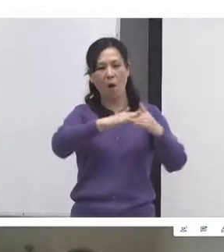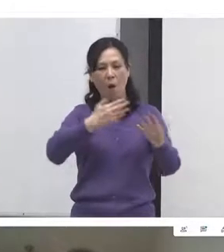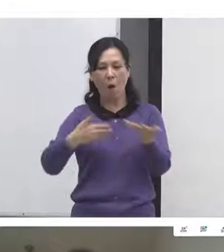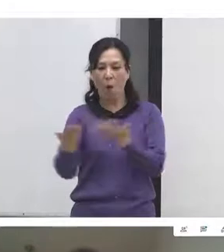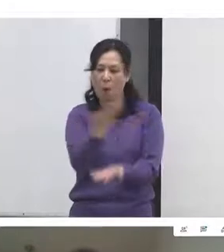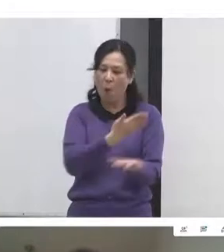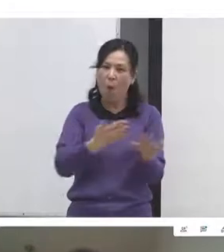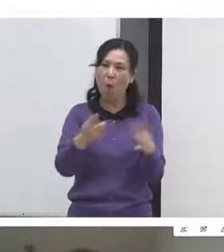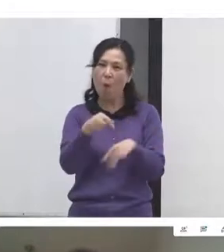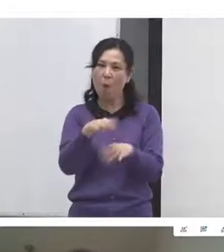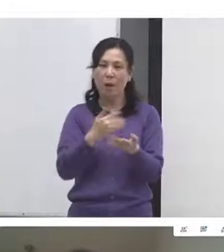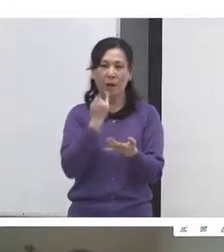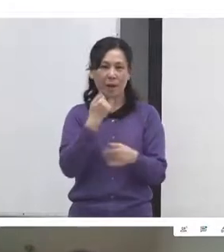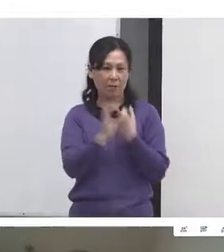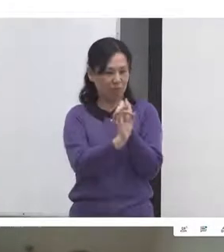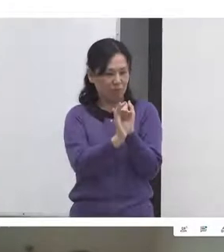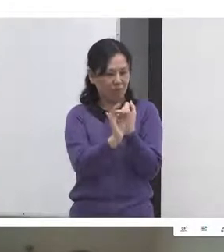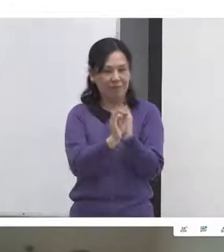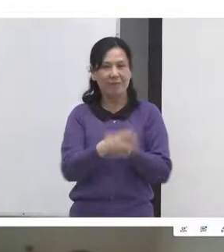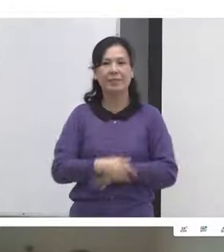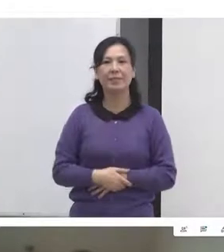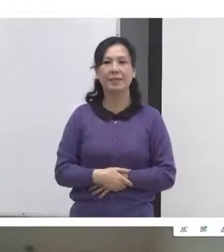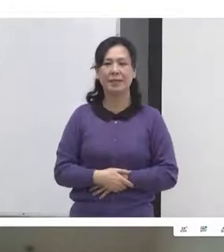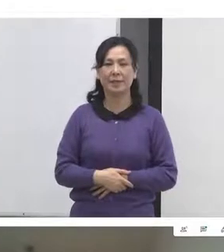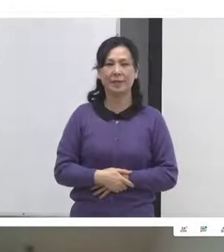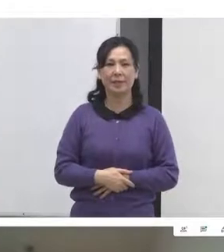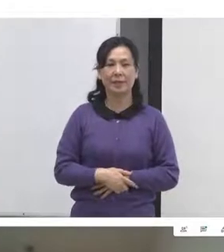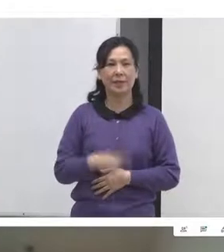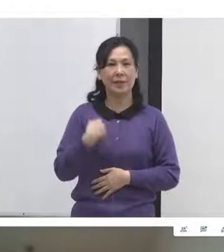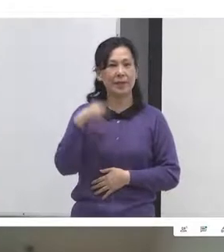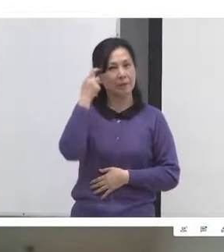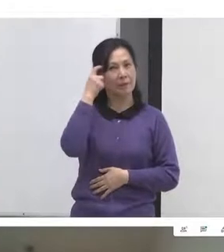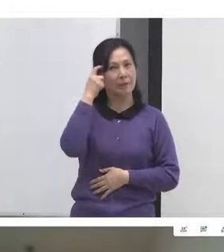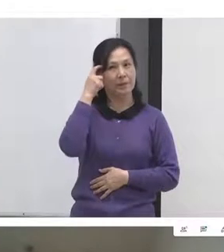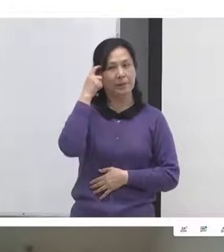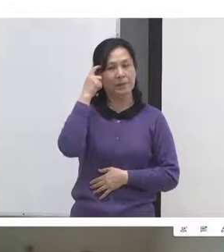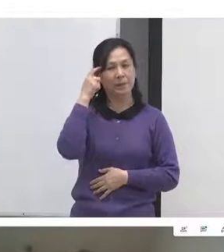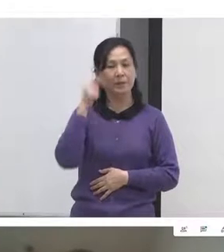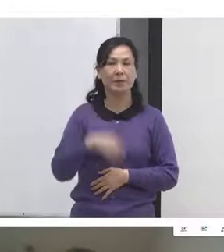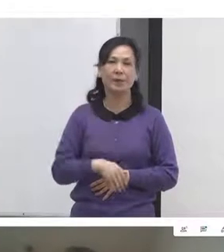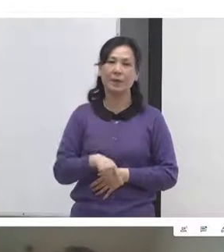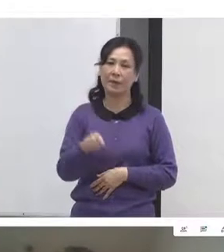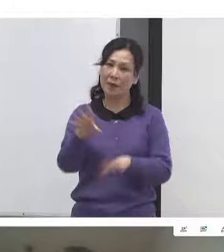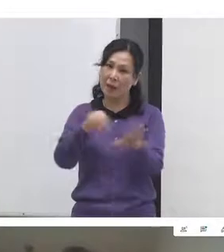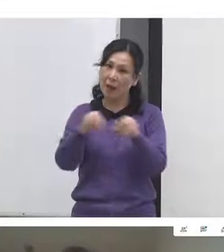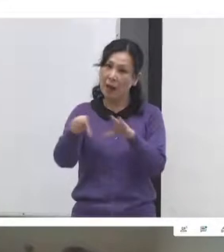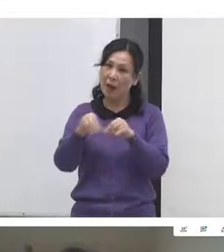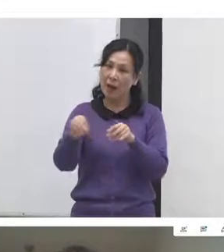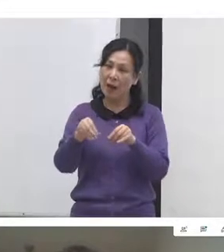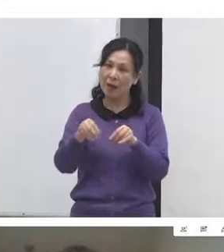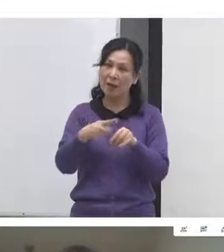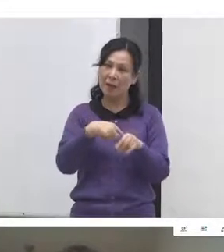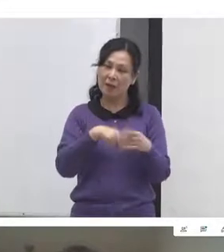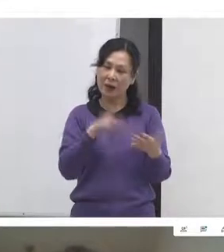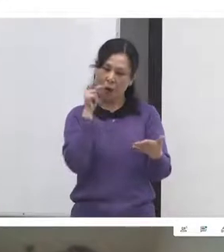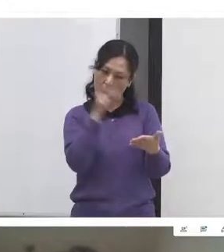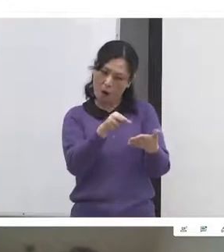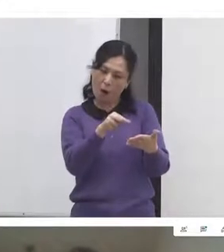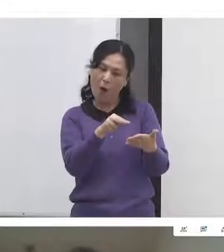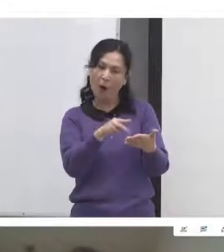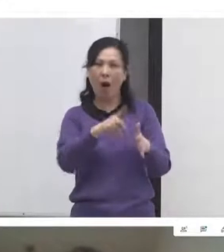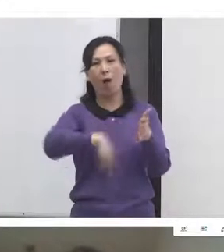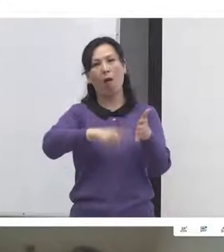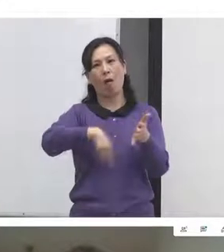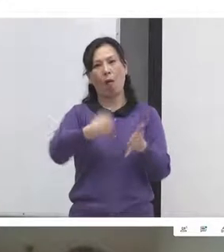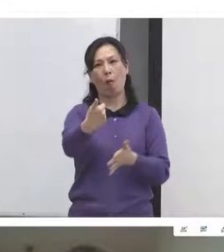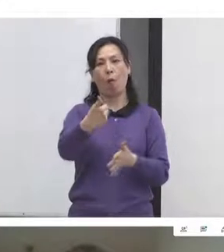可以 try out。 因为我会觉得资讯必须要有视觉性的传导，就